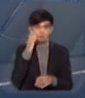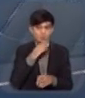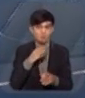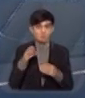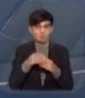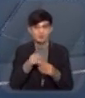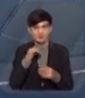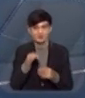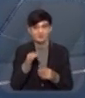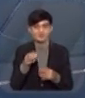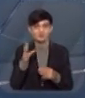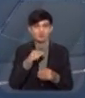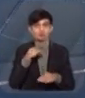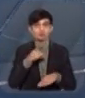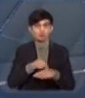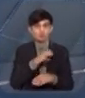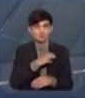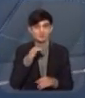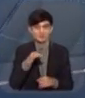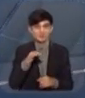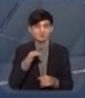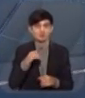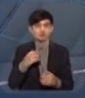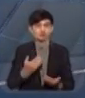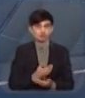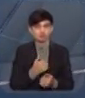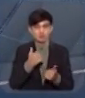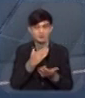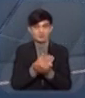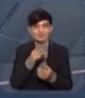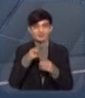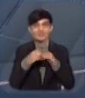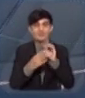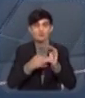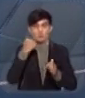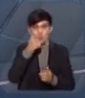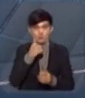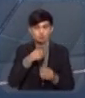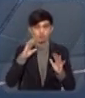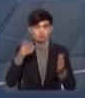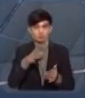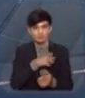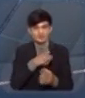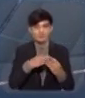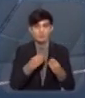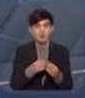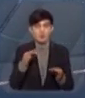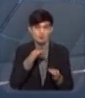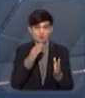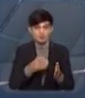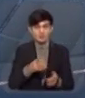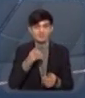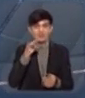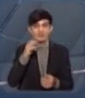аяулы алақанын қатар сезініп, алаңсыз өмір сүріп жатыр. 2019 жылда ерекше оқиға болған отбасы